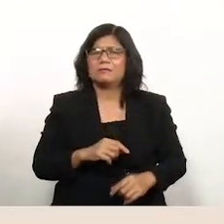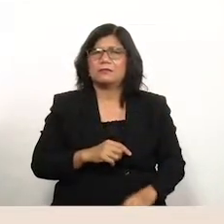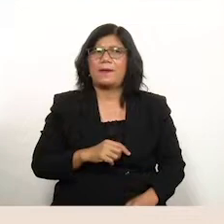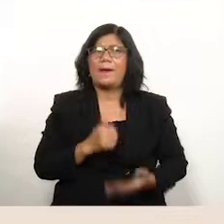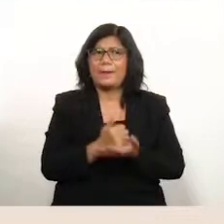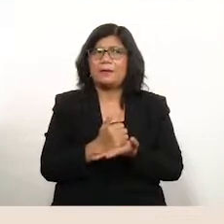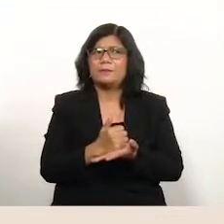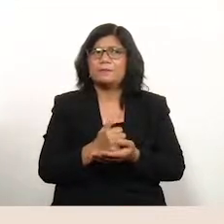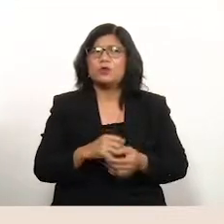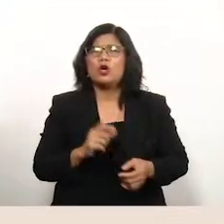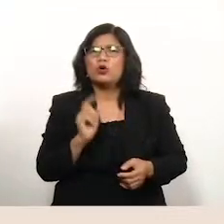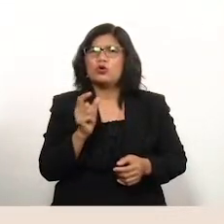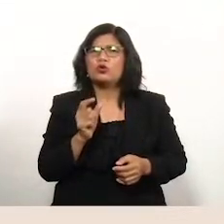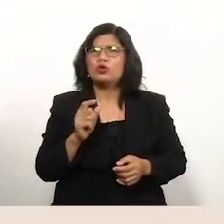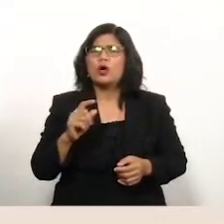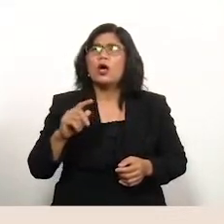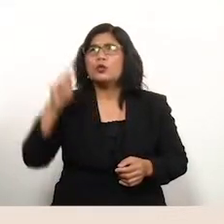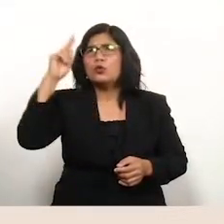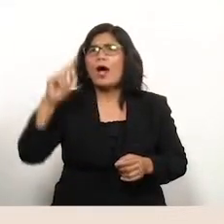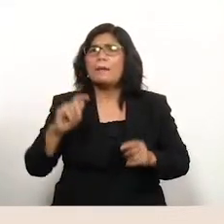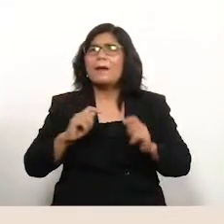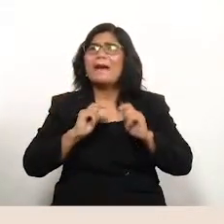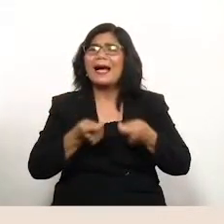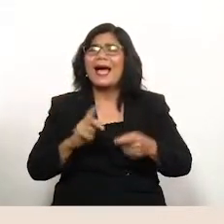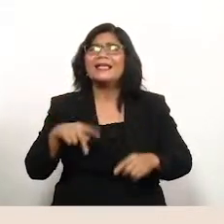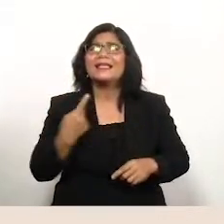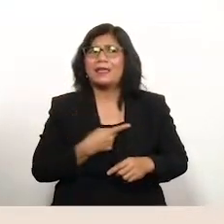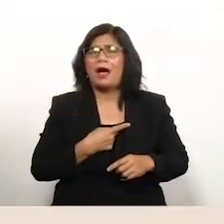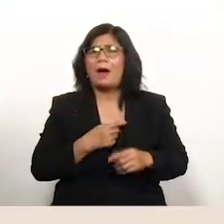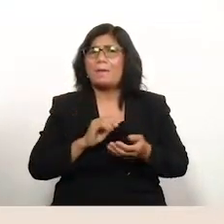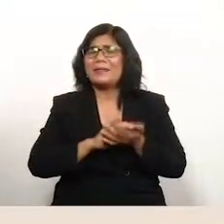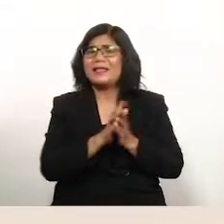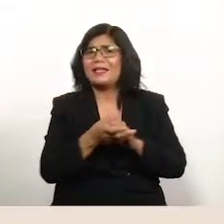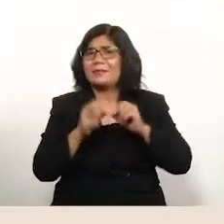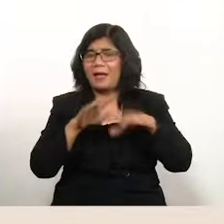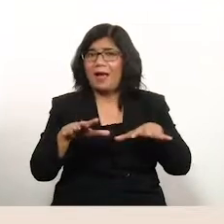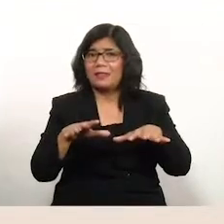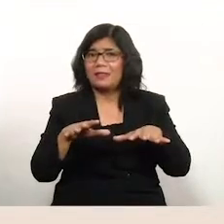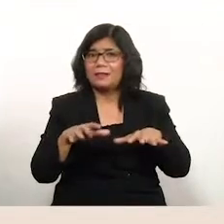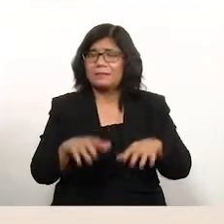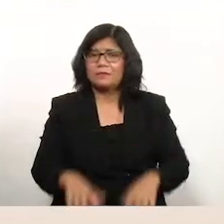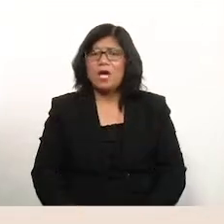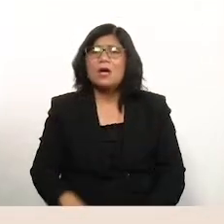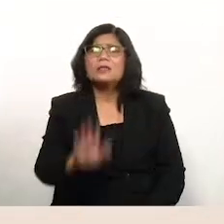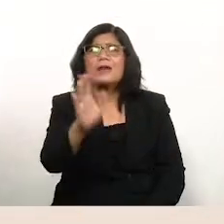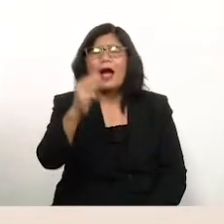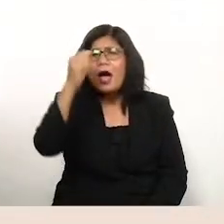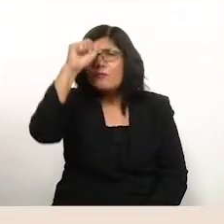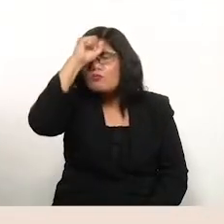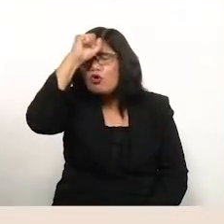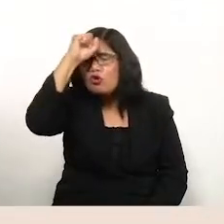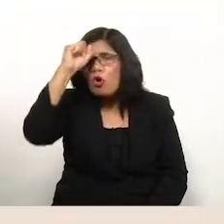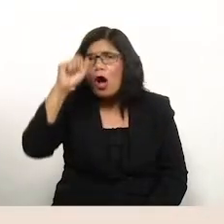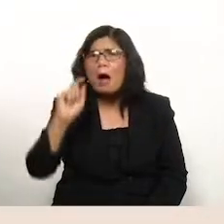Hai sehra kita enggak jadi orang Kristen yang bodoh Oh ya masih mempertentangkan Apakah anak tuhan lalu